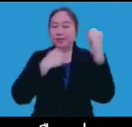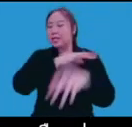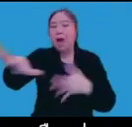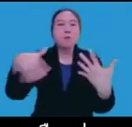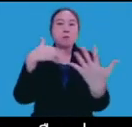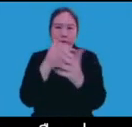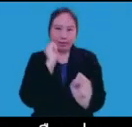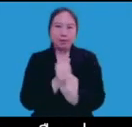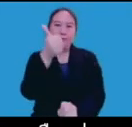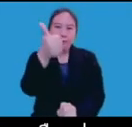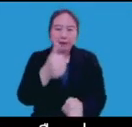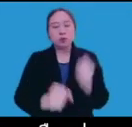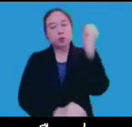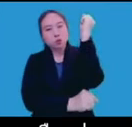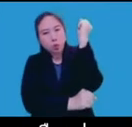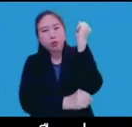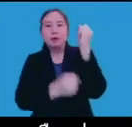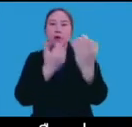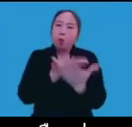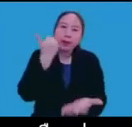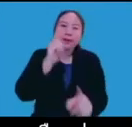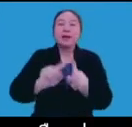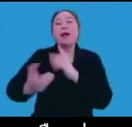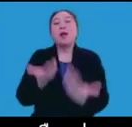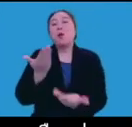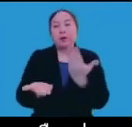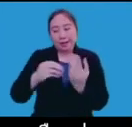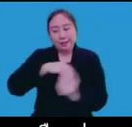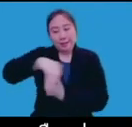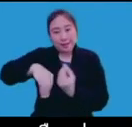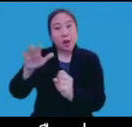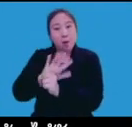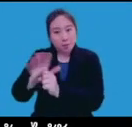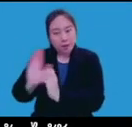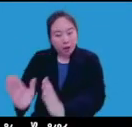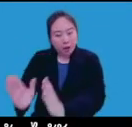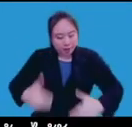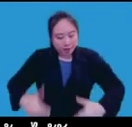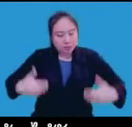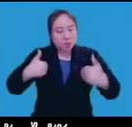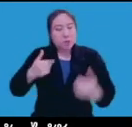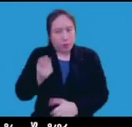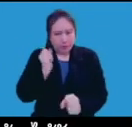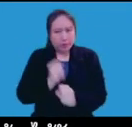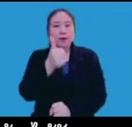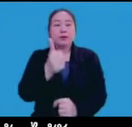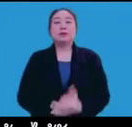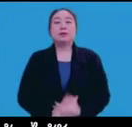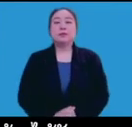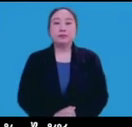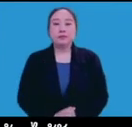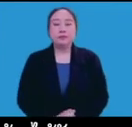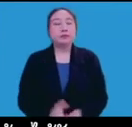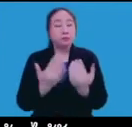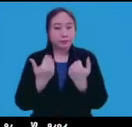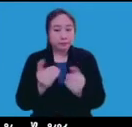ผู้ทุกนามไม่ว่าจะยากมีจนสามารถน้อมนำหลักปรัชญาเศรษฐกิจพอเพียงไปน้อม ปใช้ในวิถีชีวิตประจำวันได้นะคะ